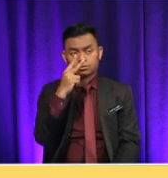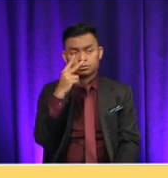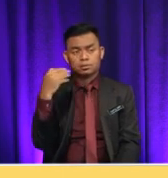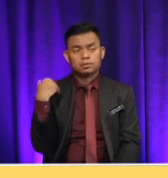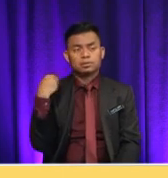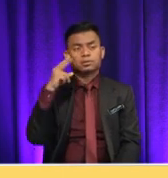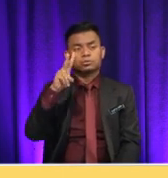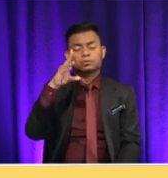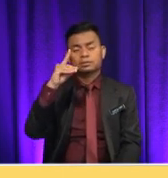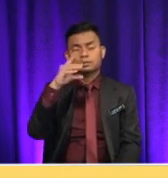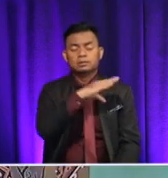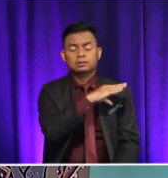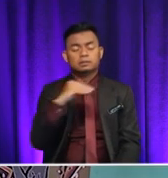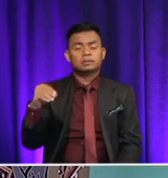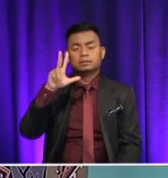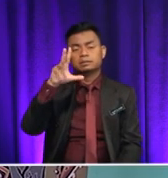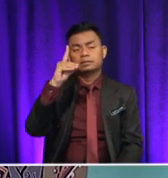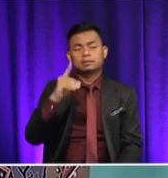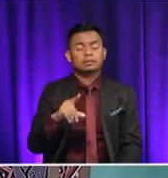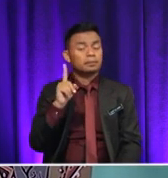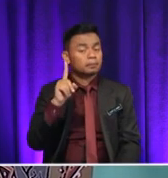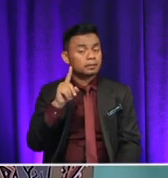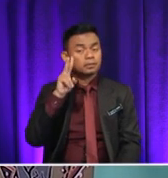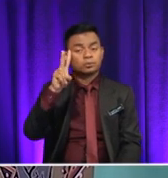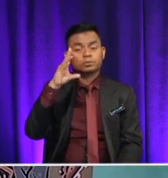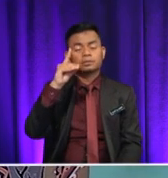dimensi yang mana